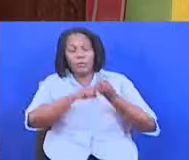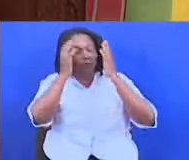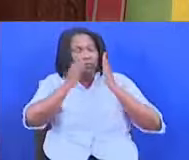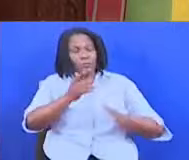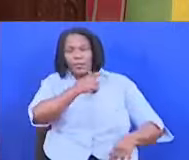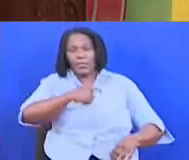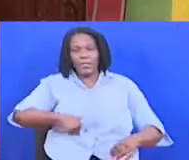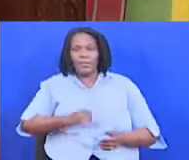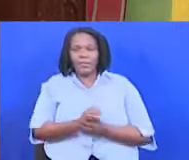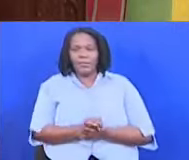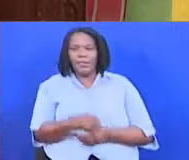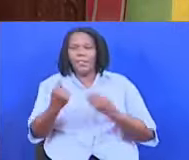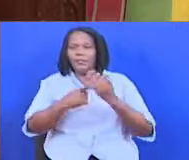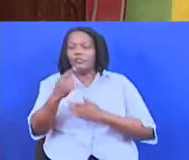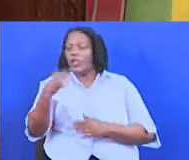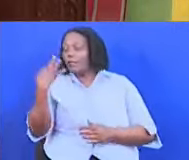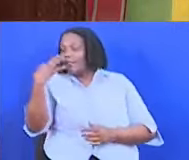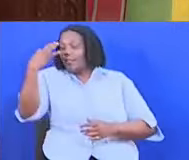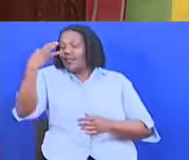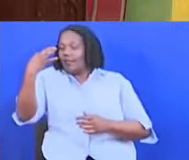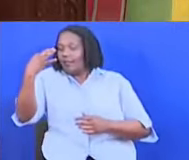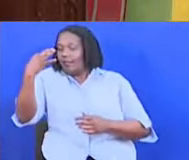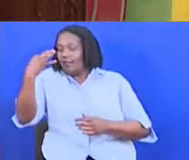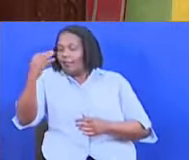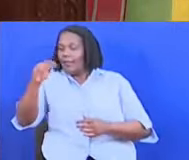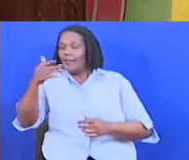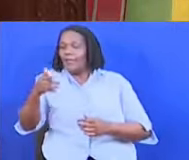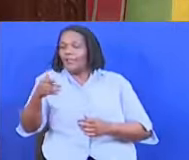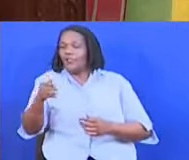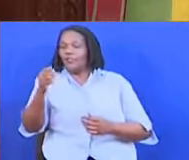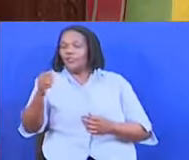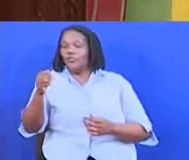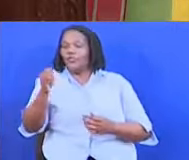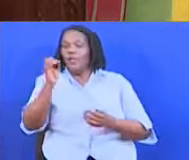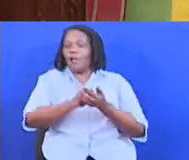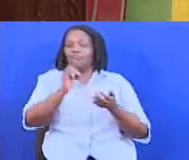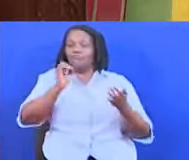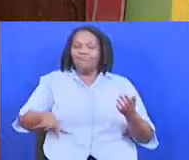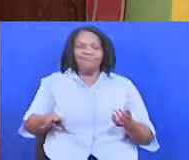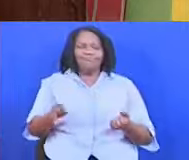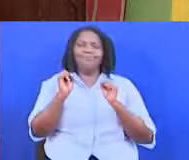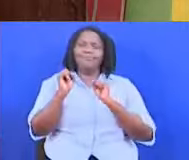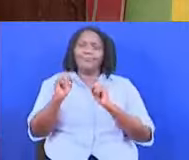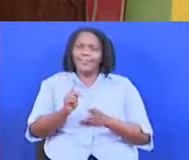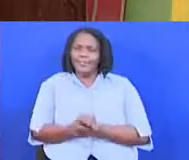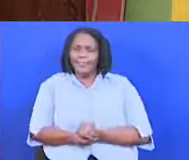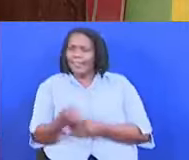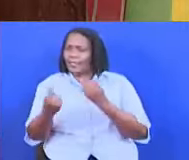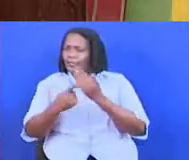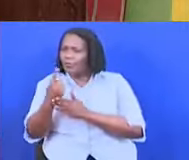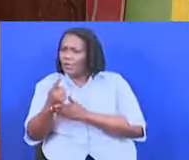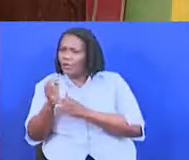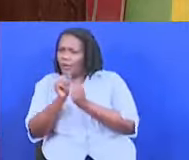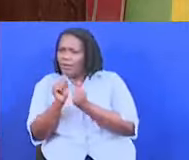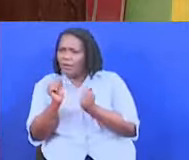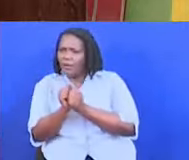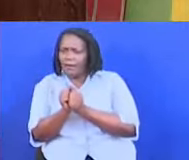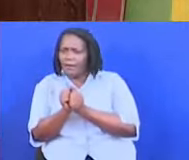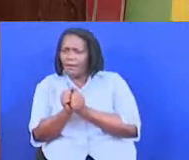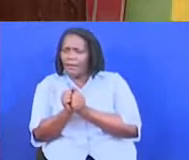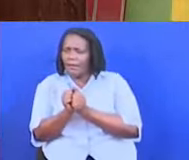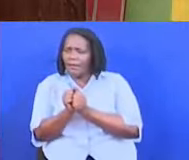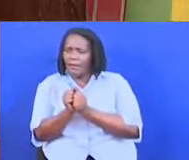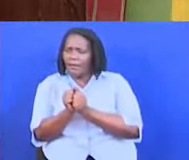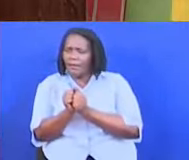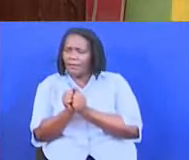endelee, hata akikuweka leo kesho ukitoka sawa. Kwa sababu wewe kama unaonesha kuna baadhi ya vitu havijakaa sawa sawa, wewe toka tu kesho